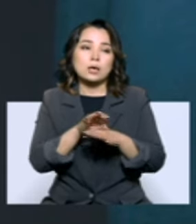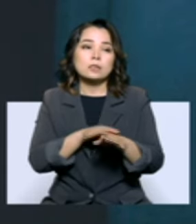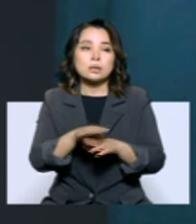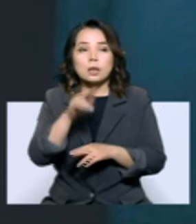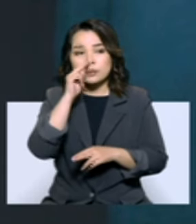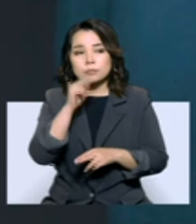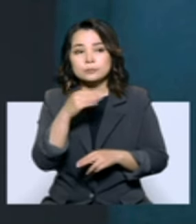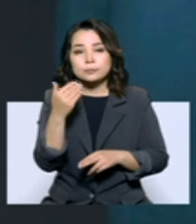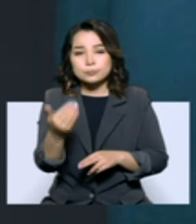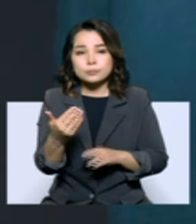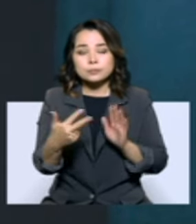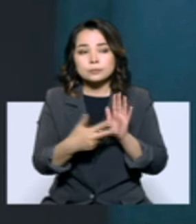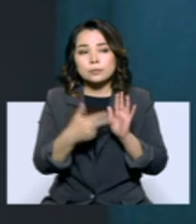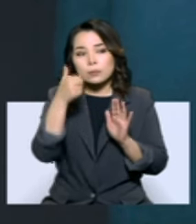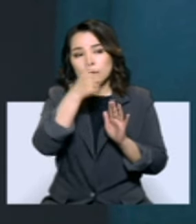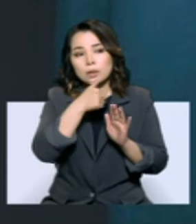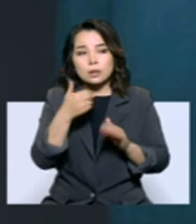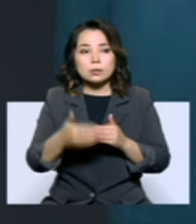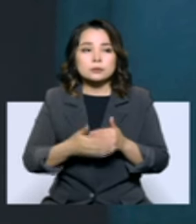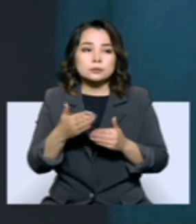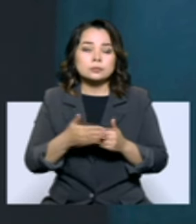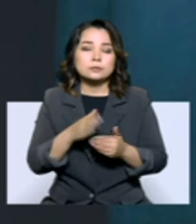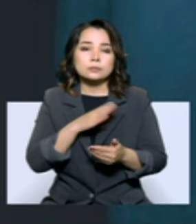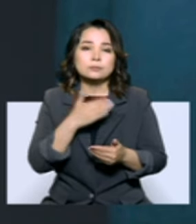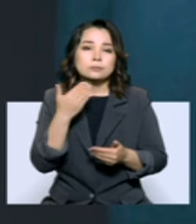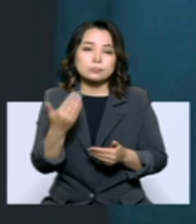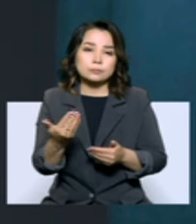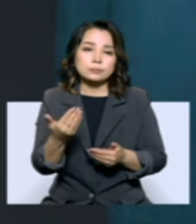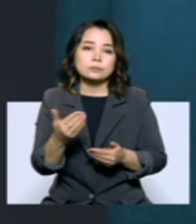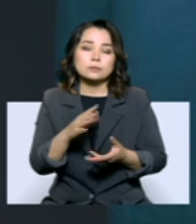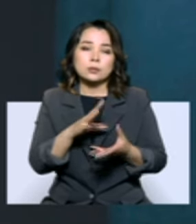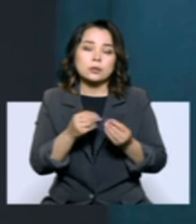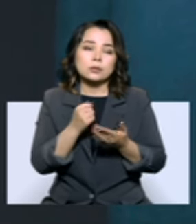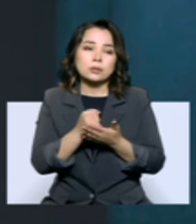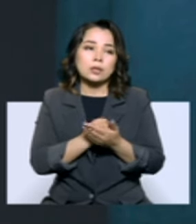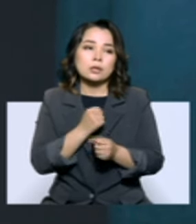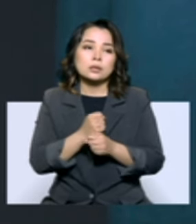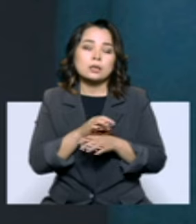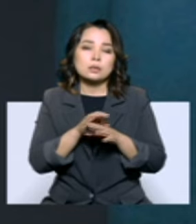айыпталып, 8 жылға жаза алды. Шартты. Бұйыл.